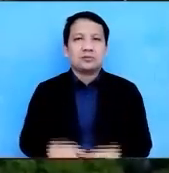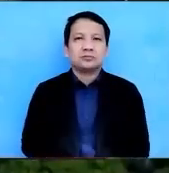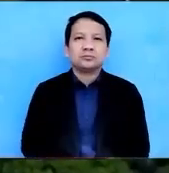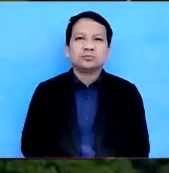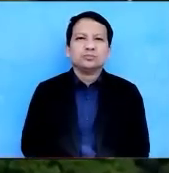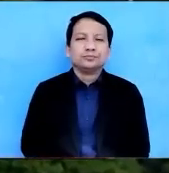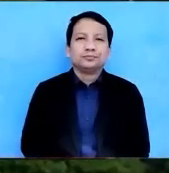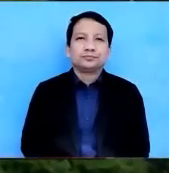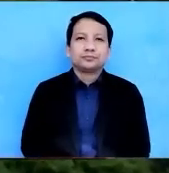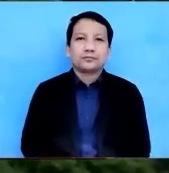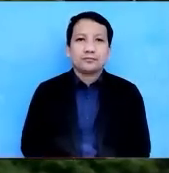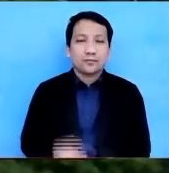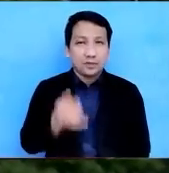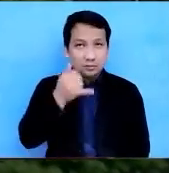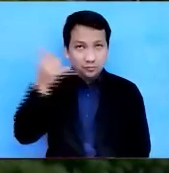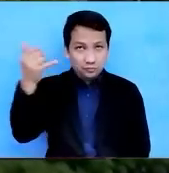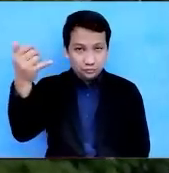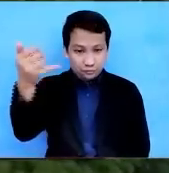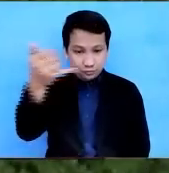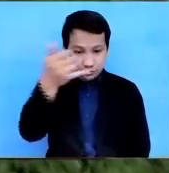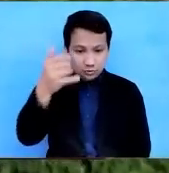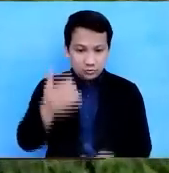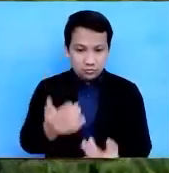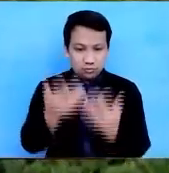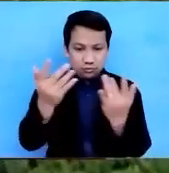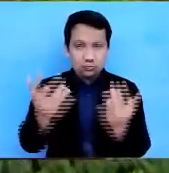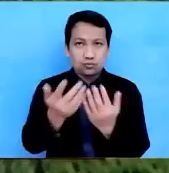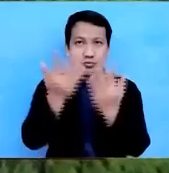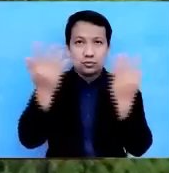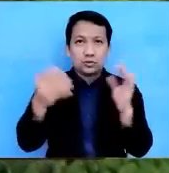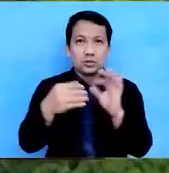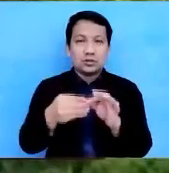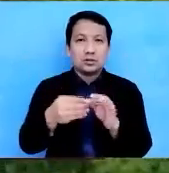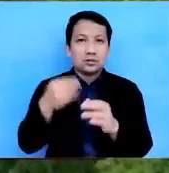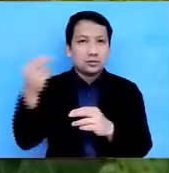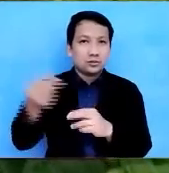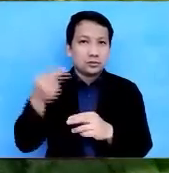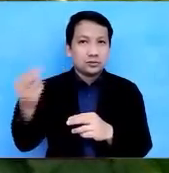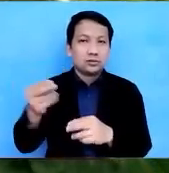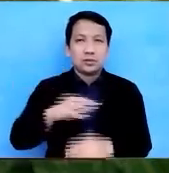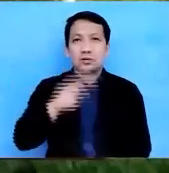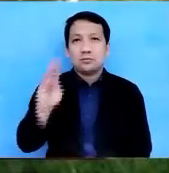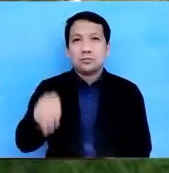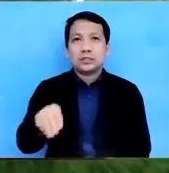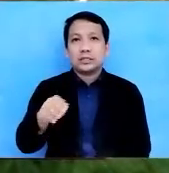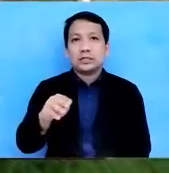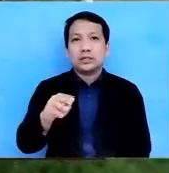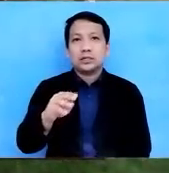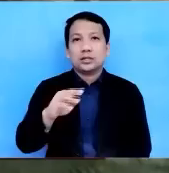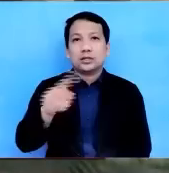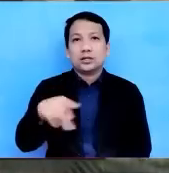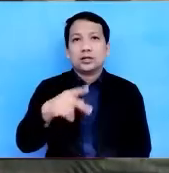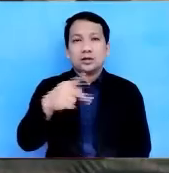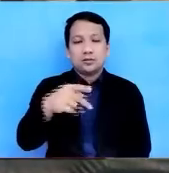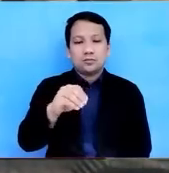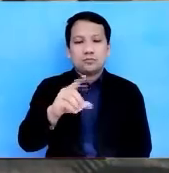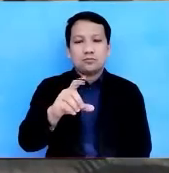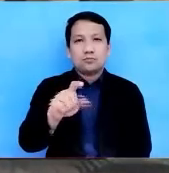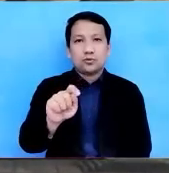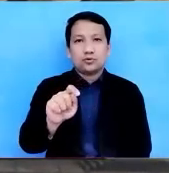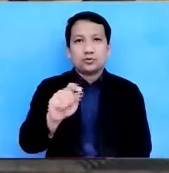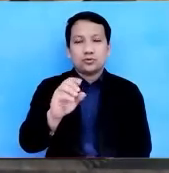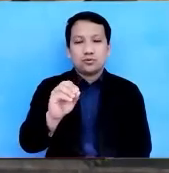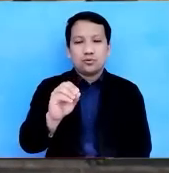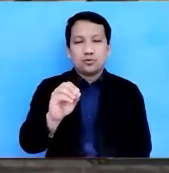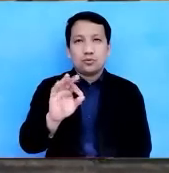Sa drone video na ito, makikitang umuusok pa ang makasaysayang Manila Central Post Office. Natupok na at kulay itim ang